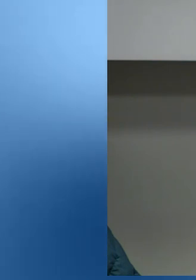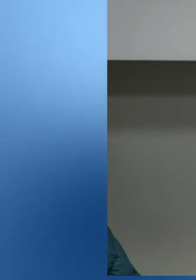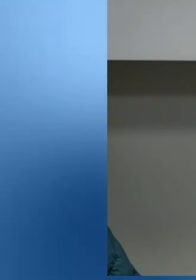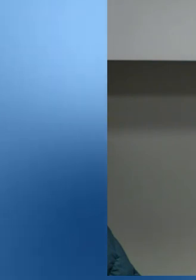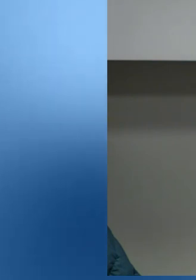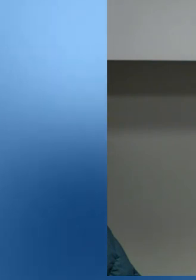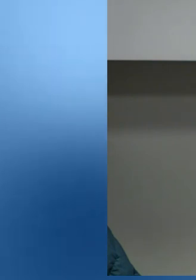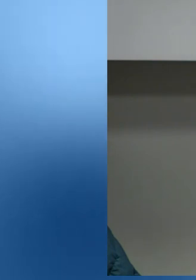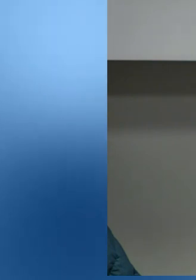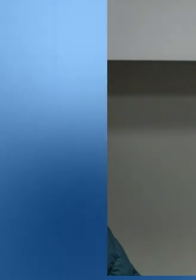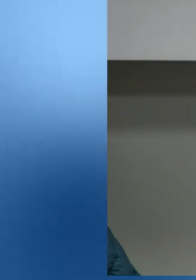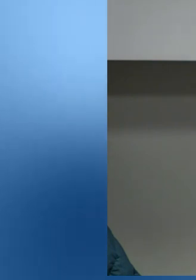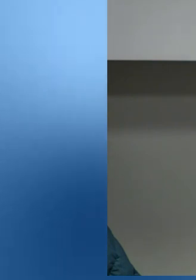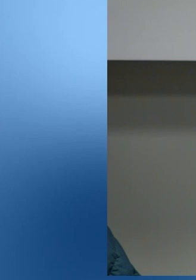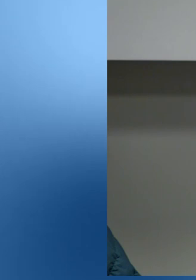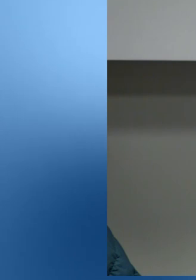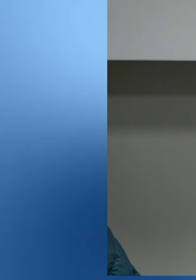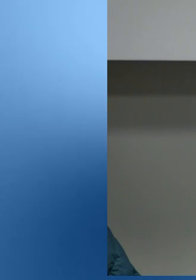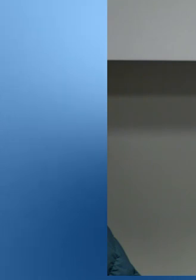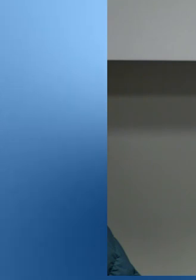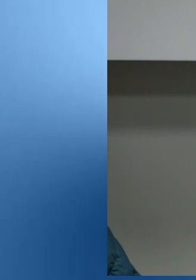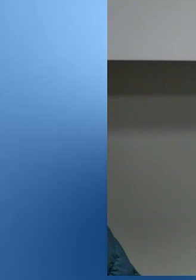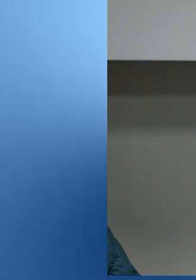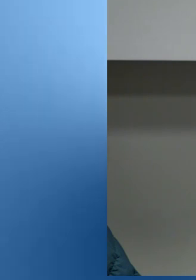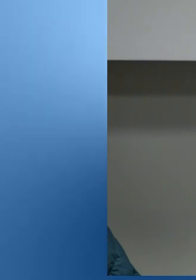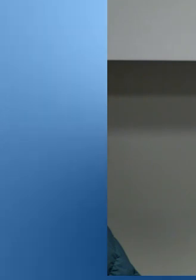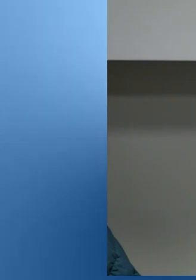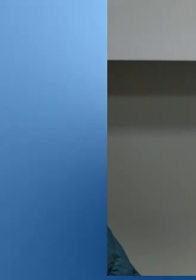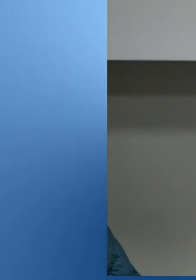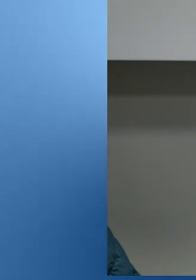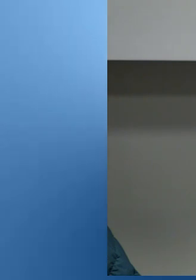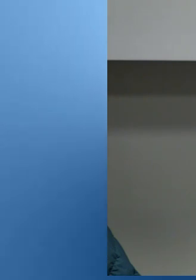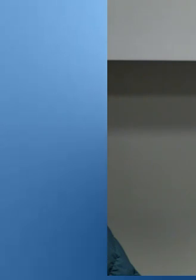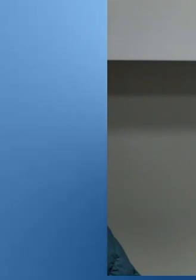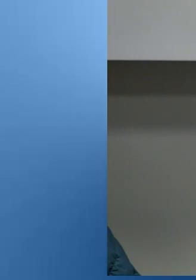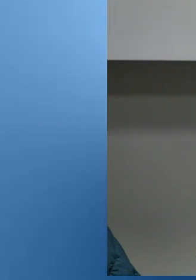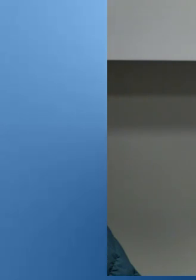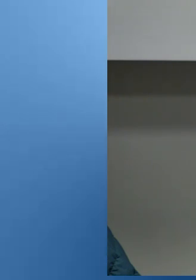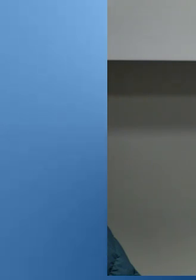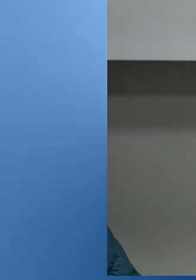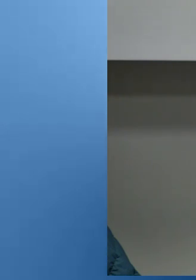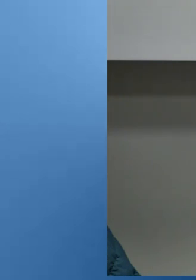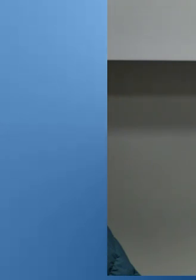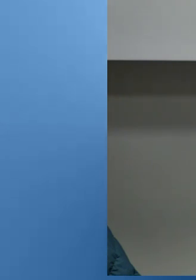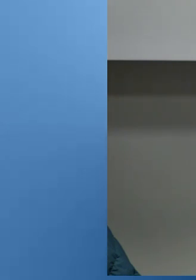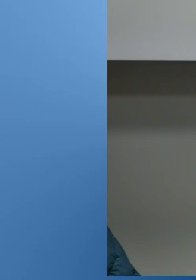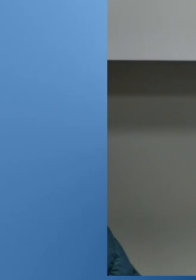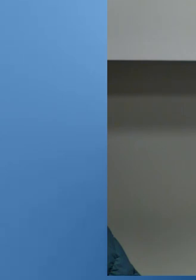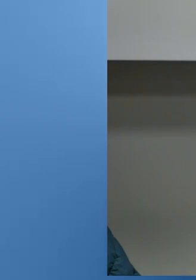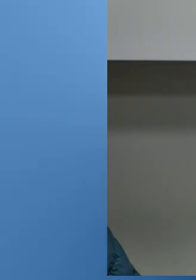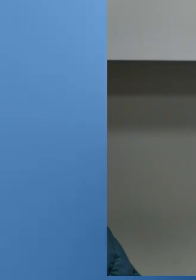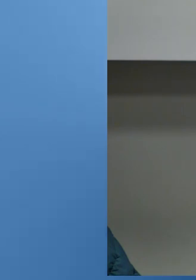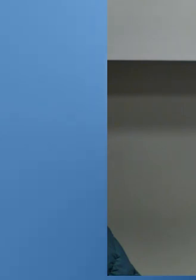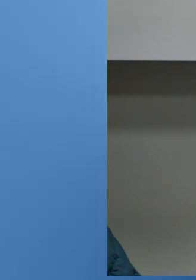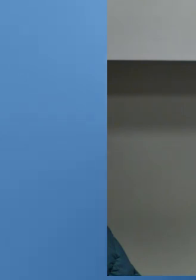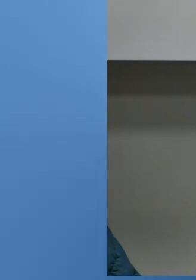programme de réhabilitation de la SDH dans le projet urbain villene village olympique monsieur Pinel vous avez une